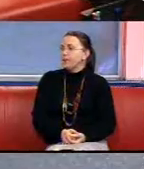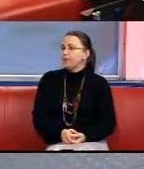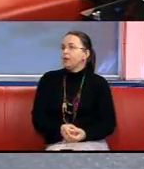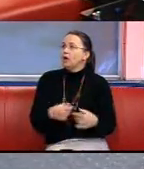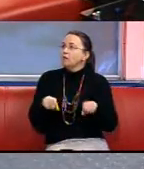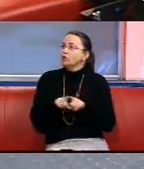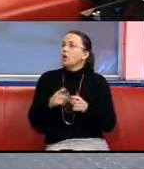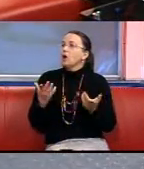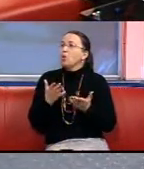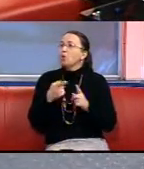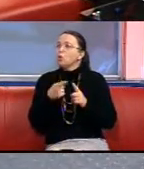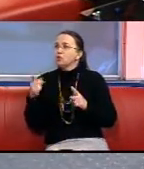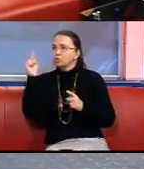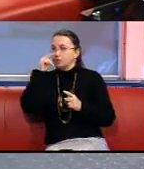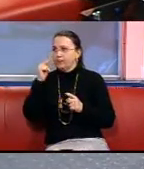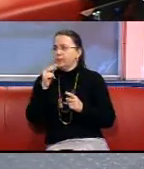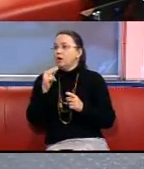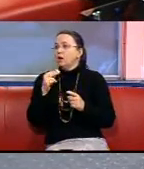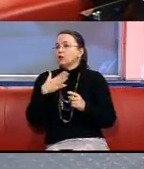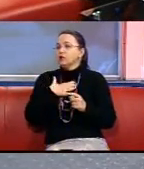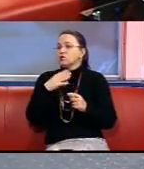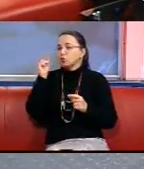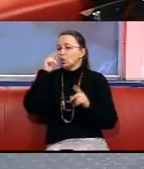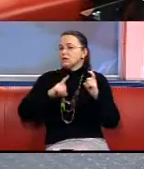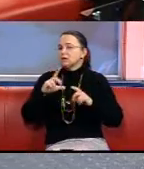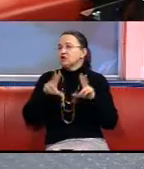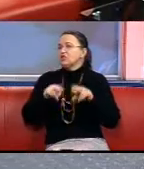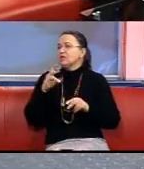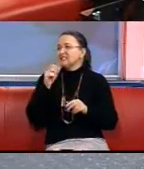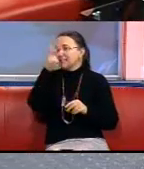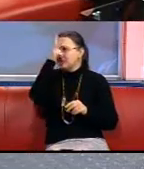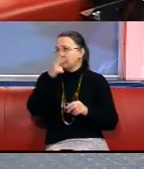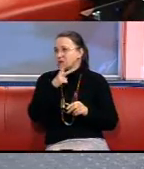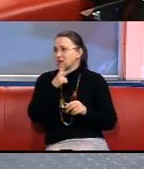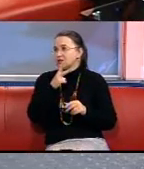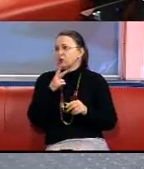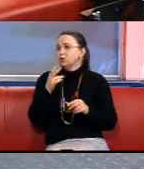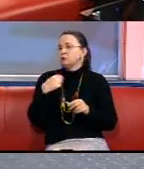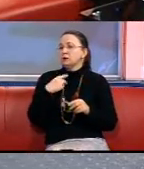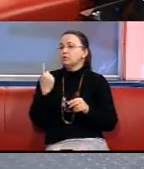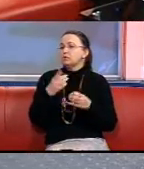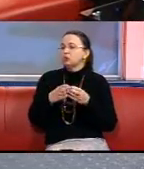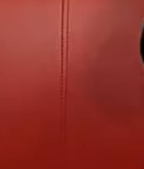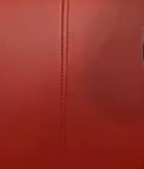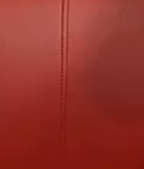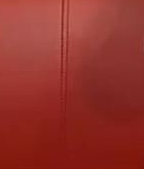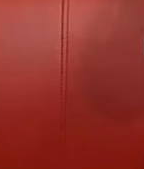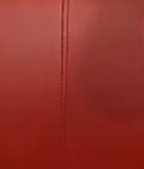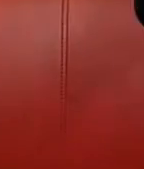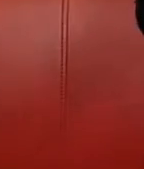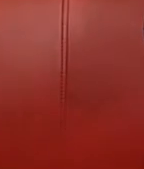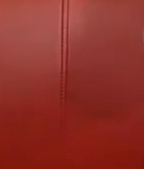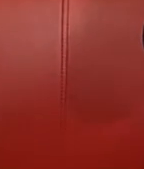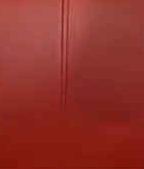все ж таки, протягом якого часу Віддувалося навчання? Наші курсы рассчитаны на три місяці То есть, ми первую групу